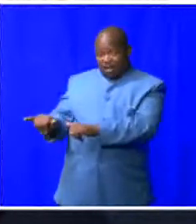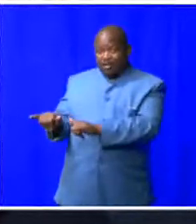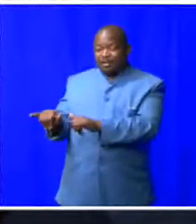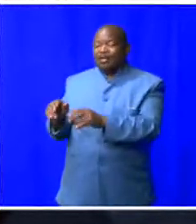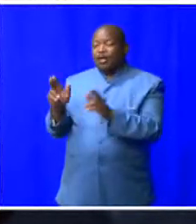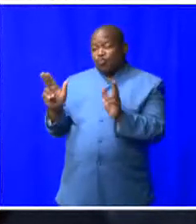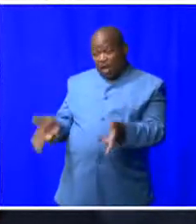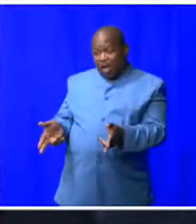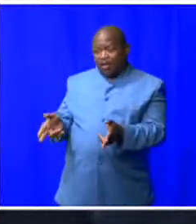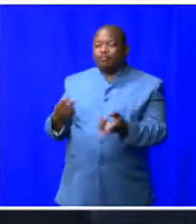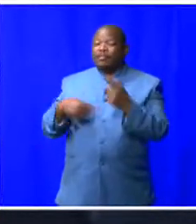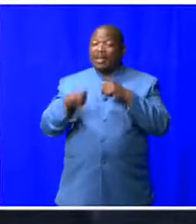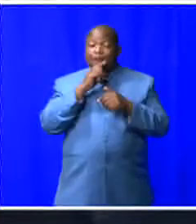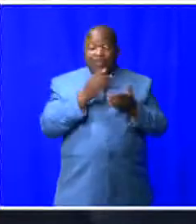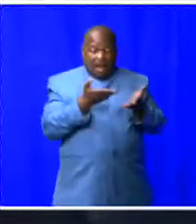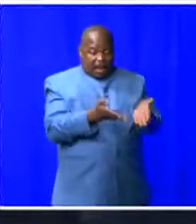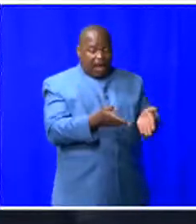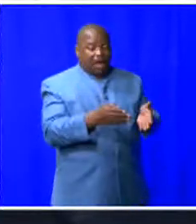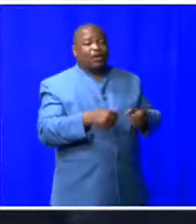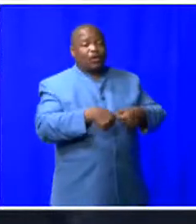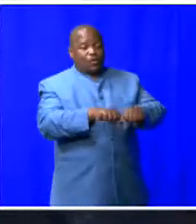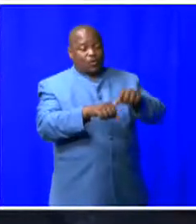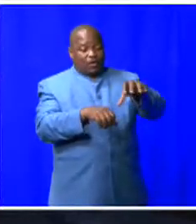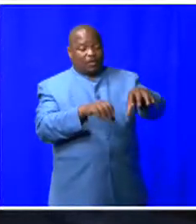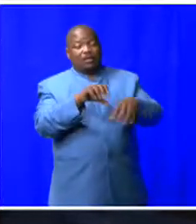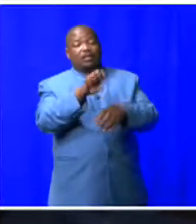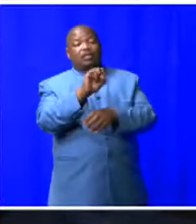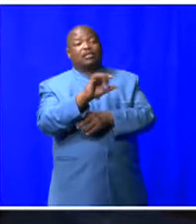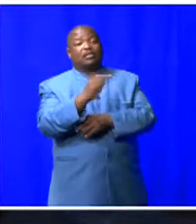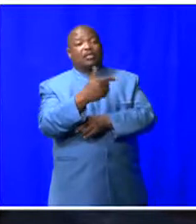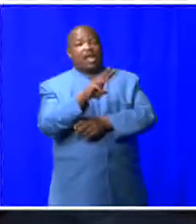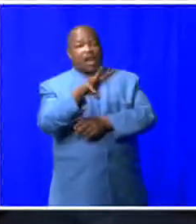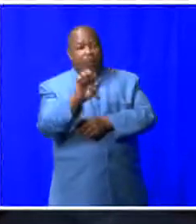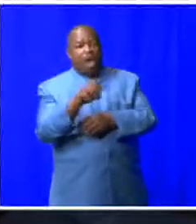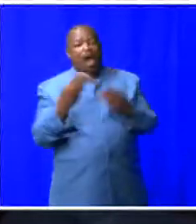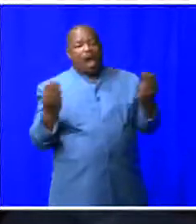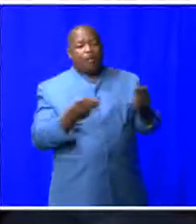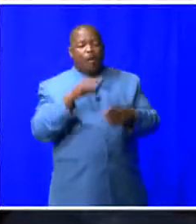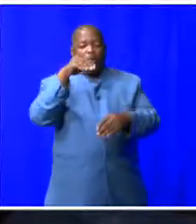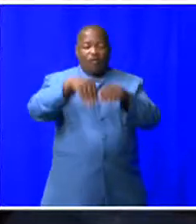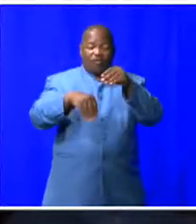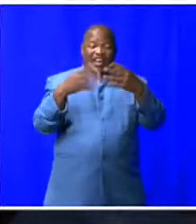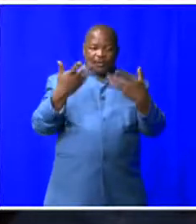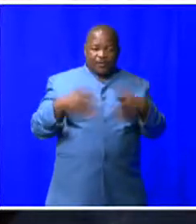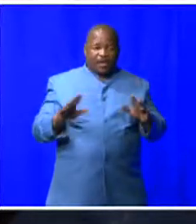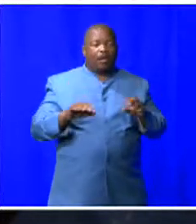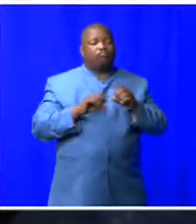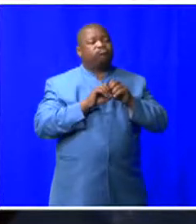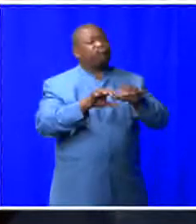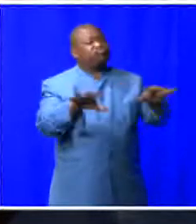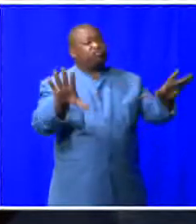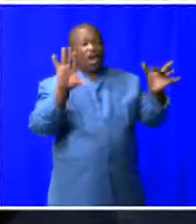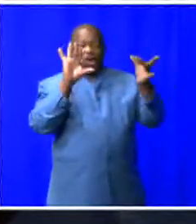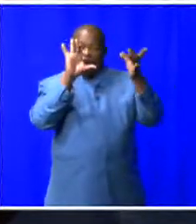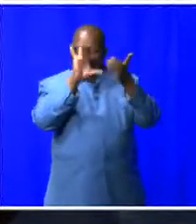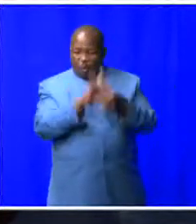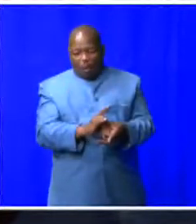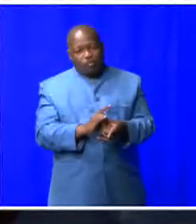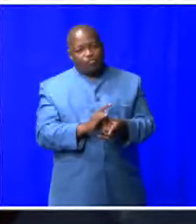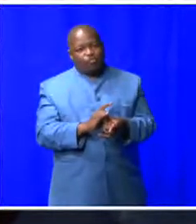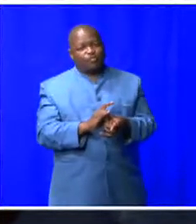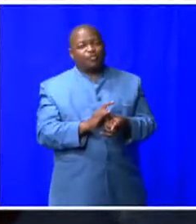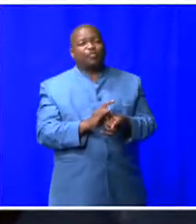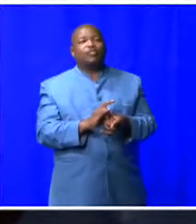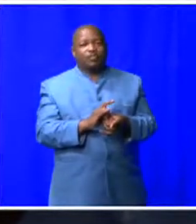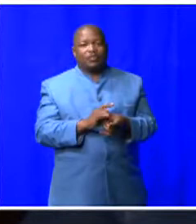siye ngakhona emakhaya sitholile futhi nakuyo lo phethe likhetfo khona la kanduna yithini kalangolo tjeni ukuthi emanconywa